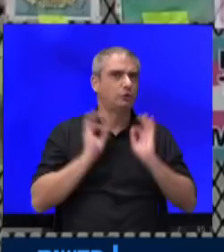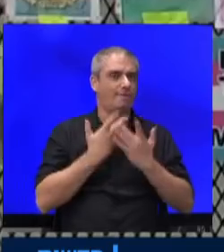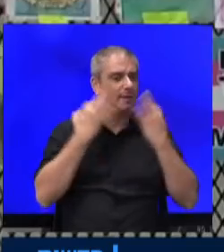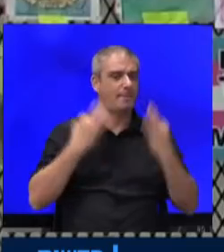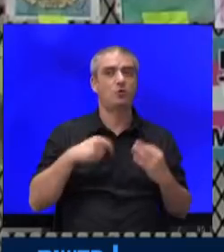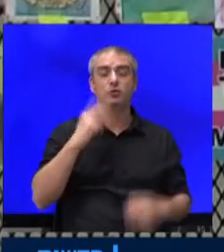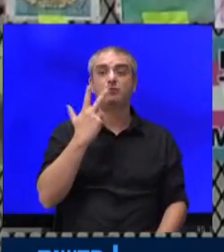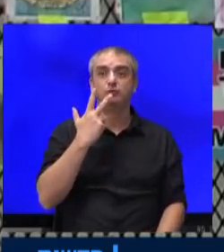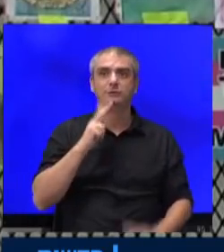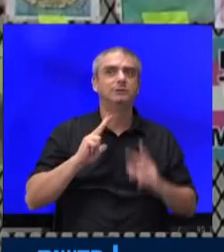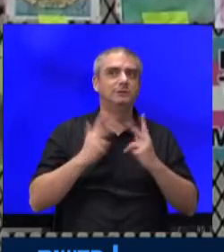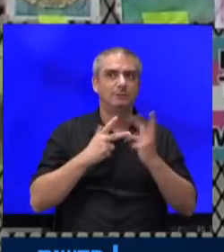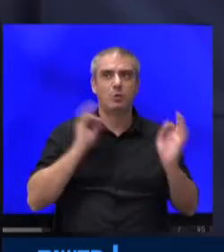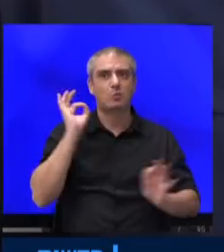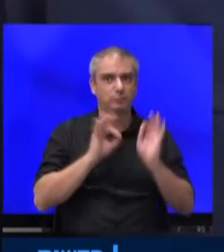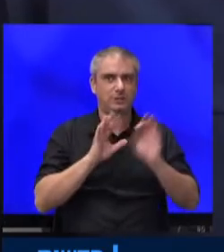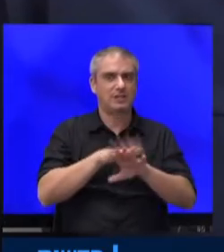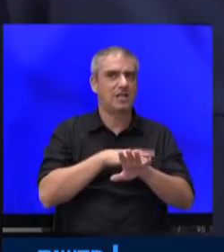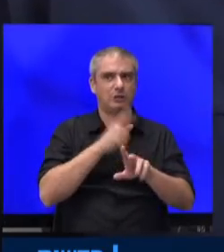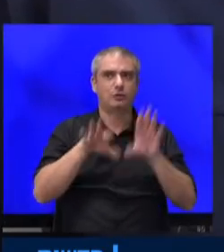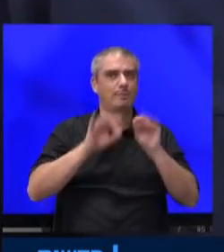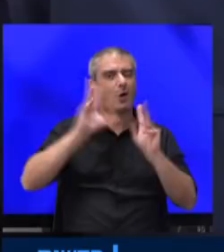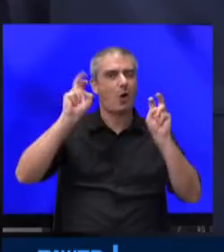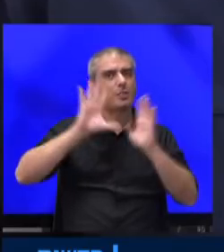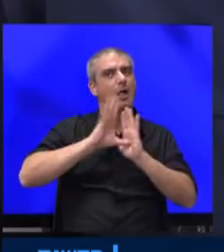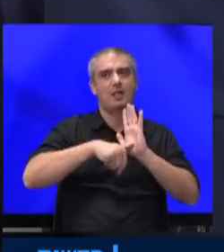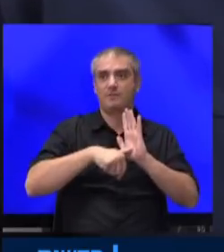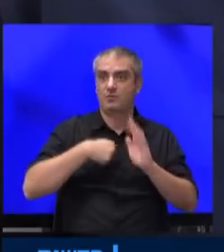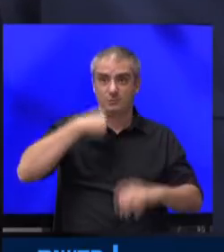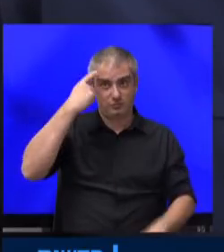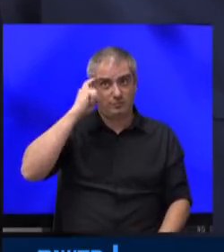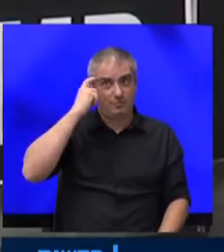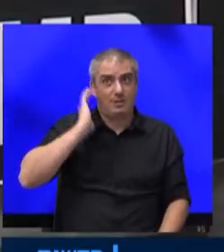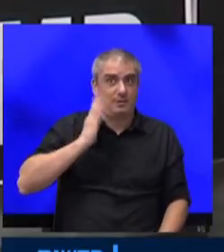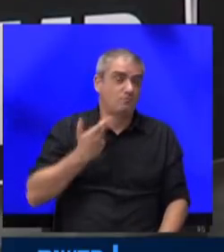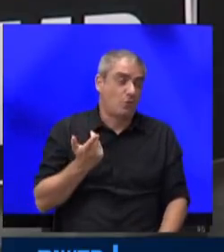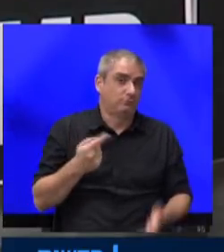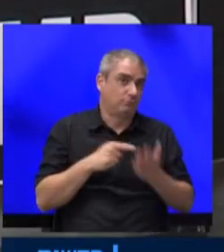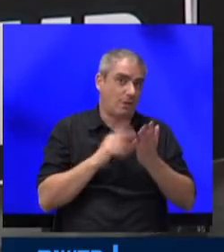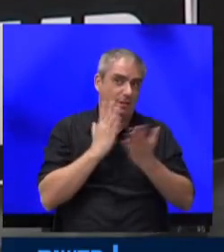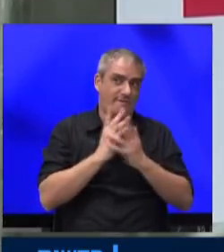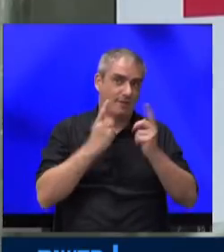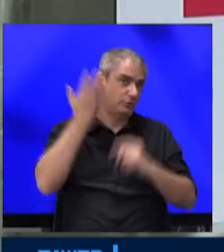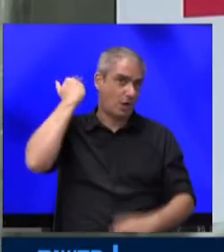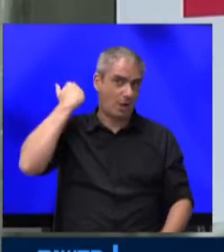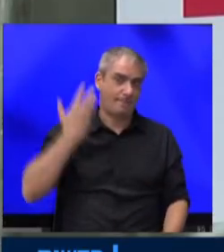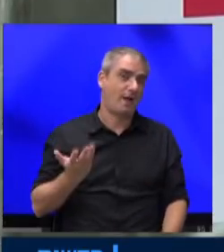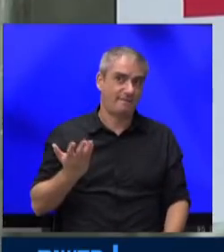מוסת ירגיש שהבחירות נגנבו? So I think it's a concern because of what's happened in the past, and I have no idea, you